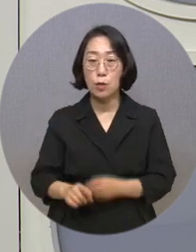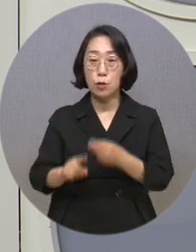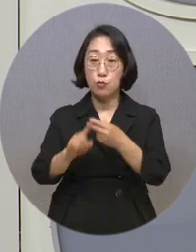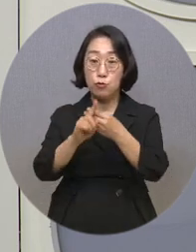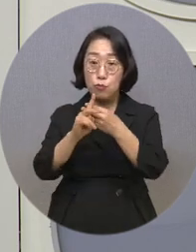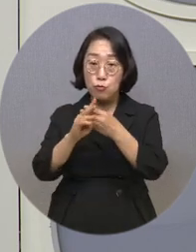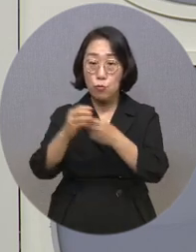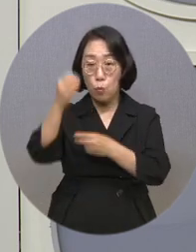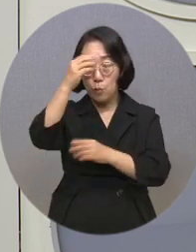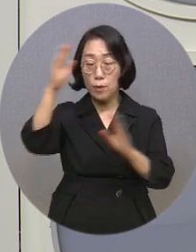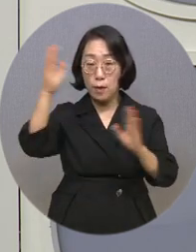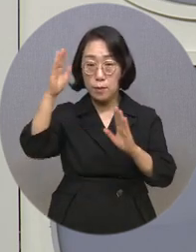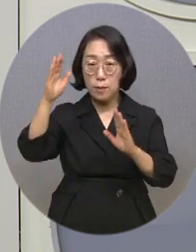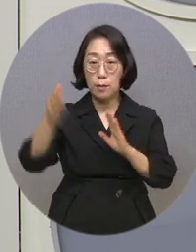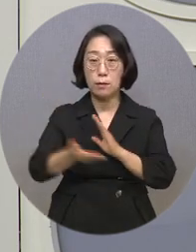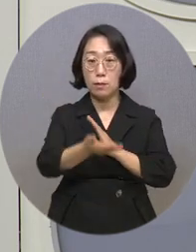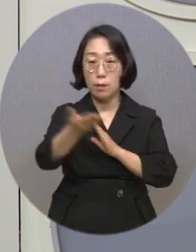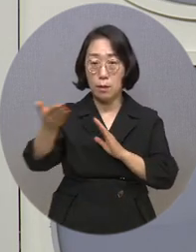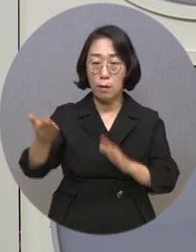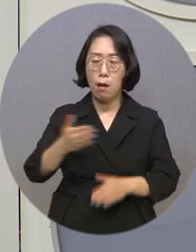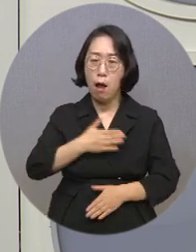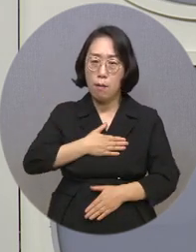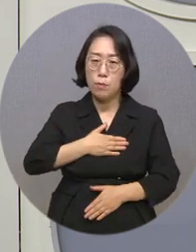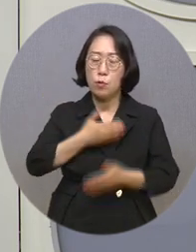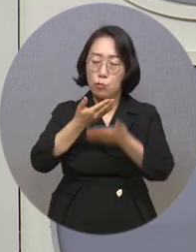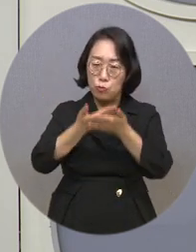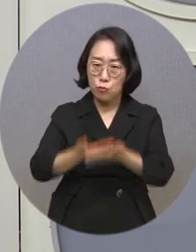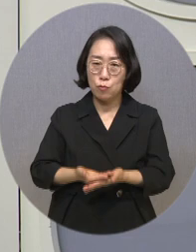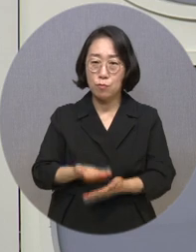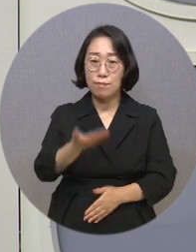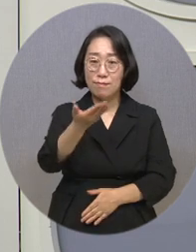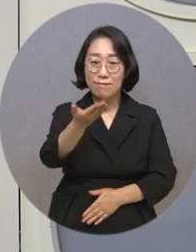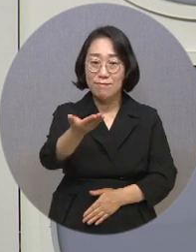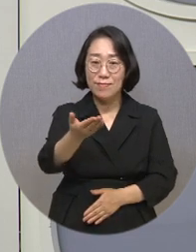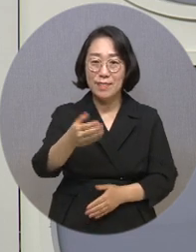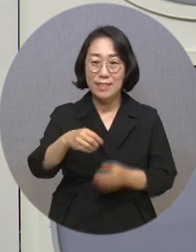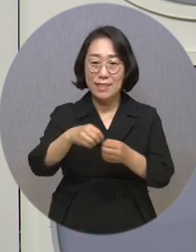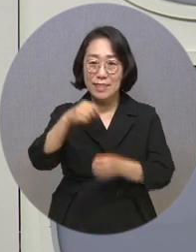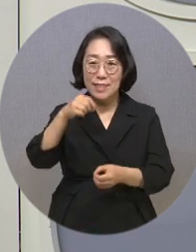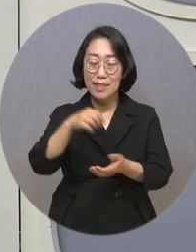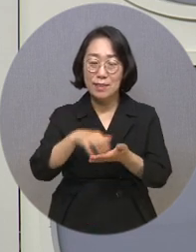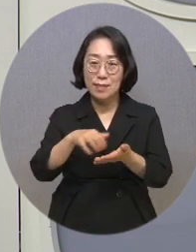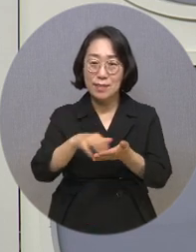중요하거든요. 이제 우리 저 아나운서님 시 몇 편 외우세요?